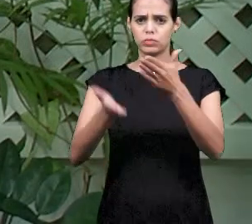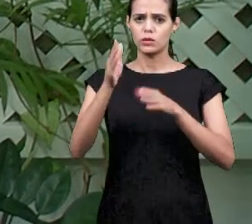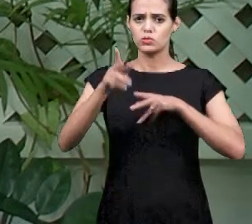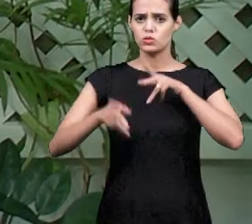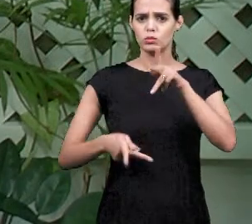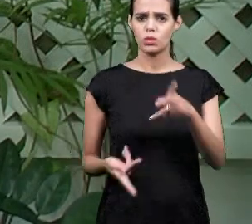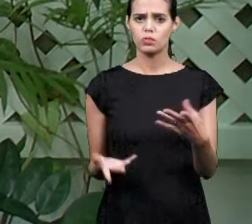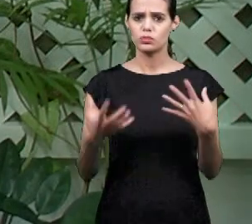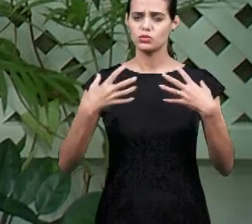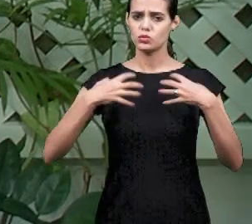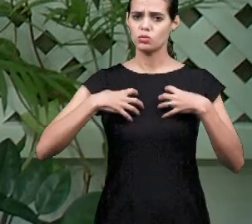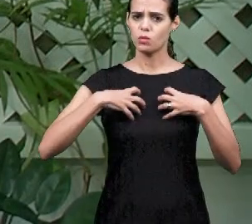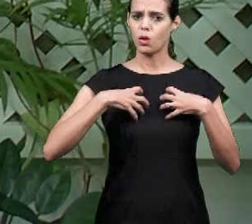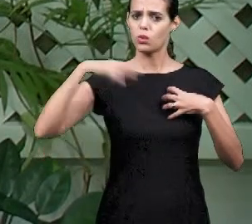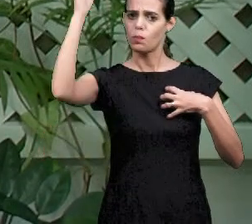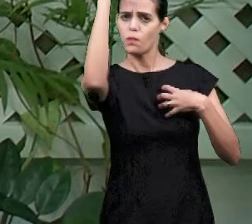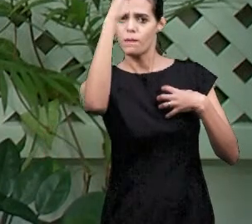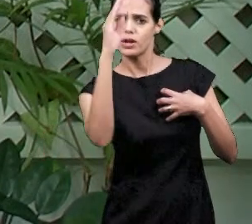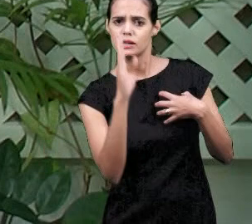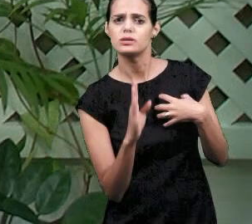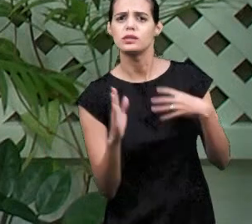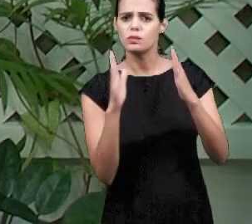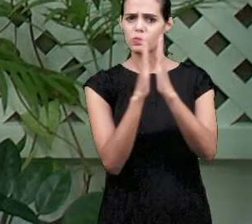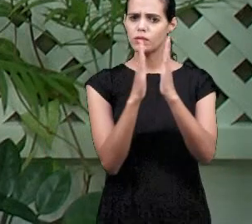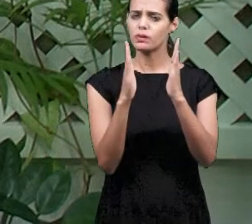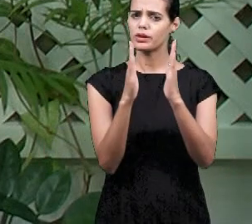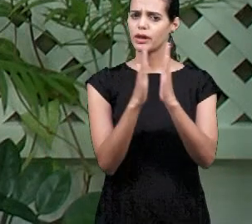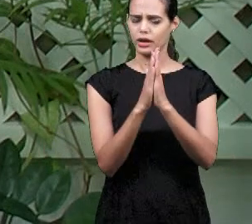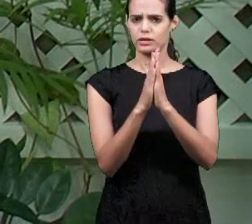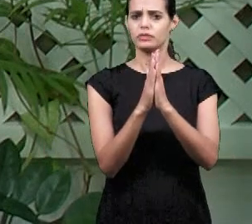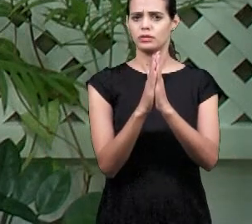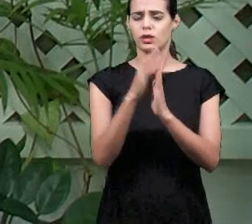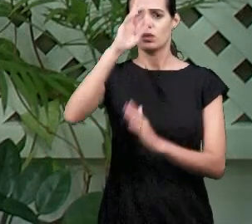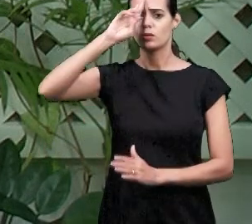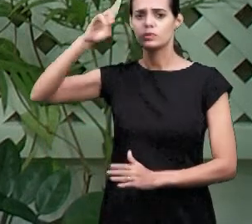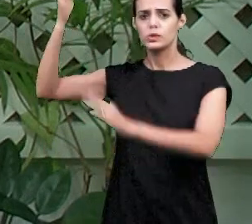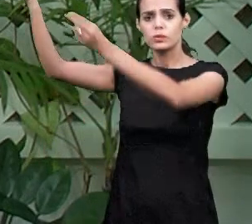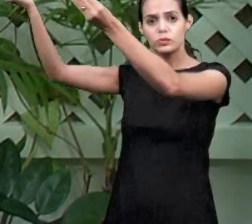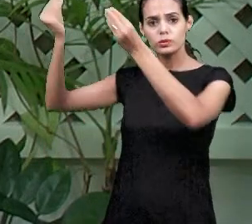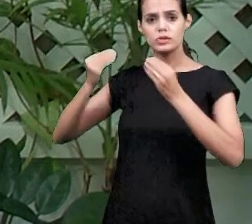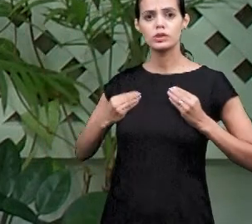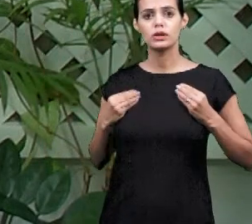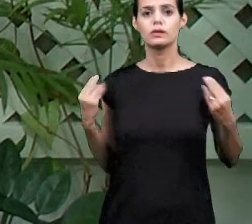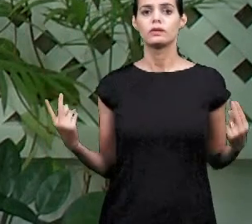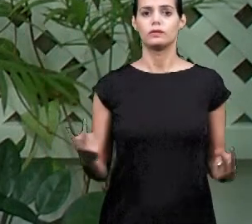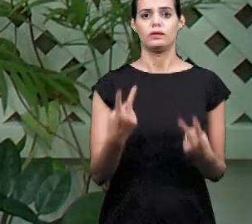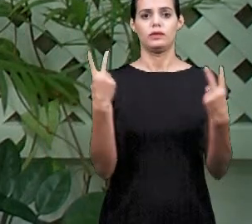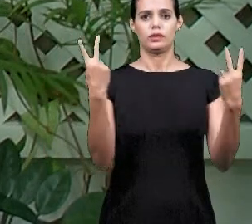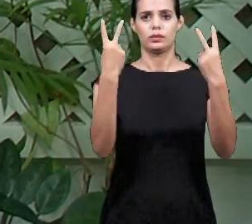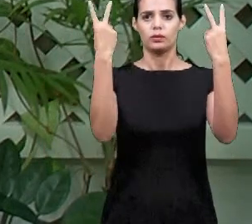non. Diviser le travail, le peuple a besoin de cela. Je vais faire une semaine,